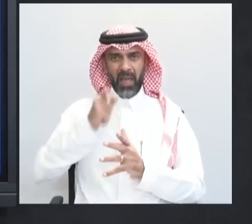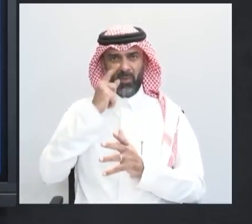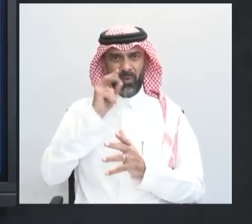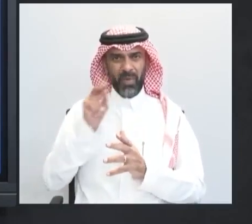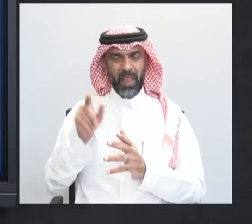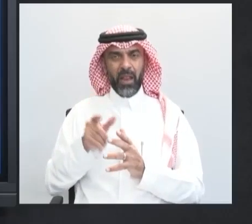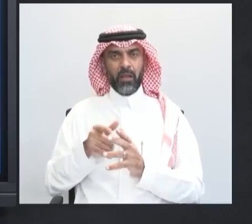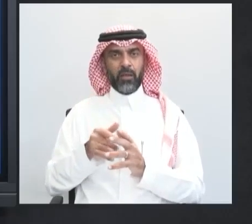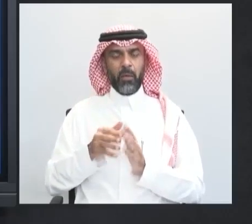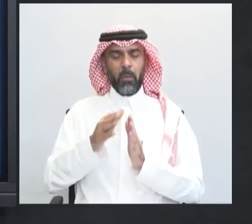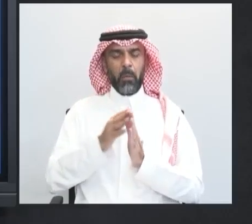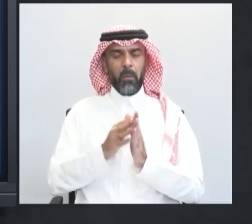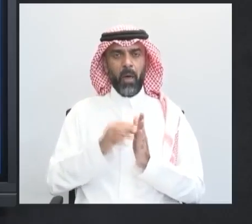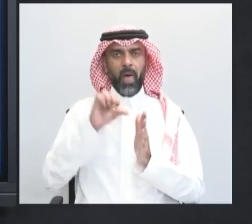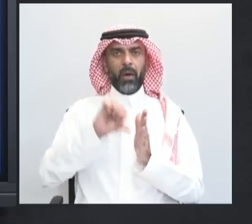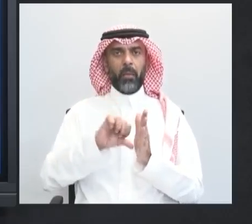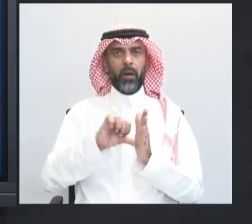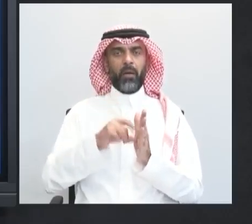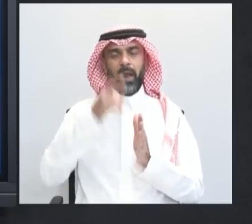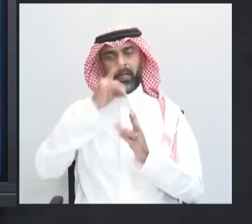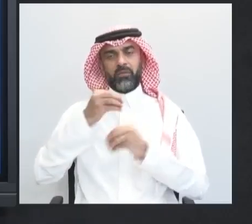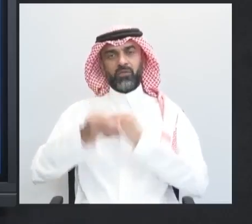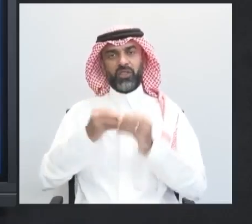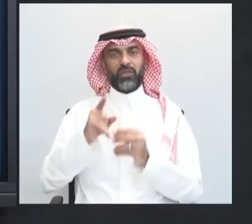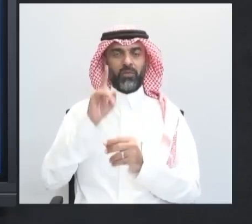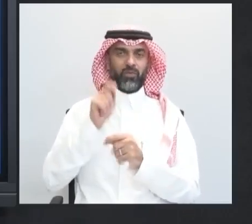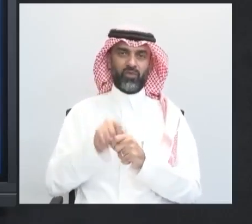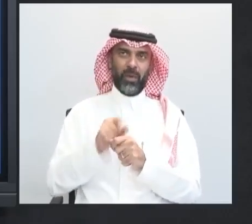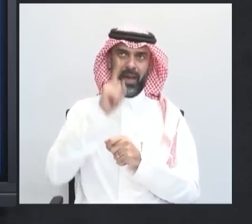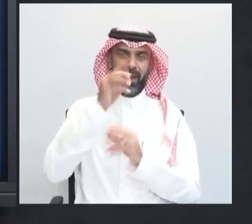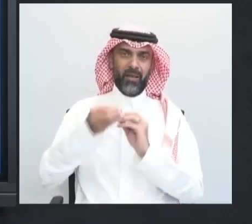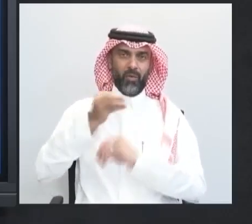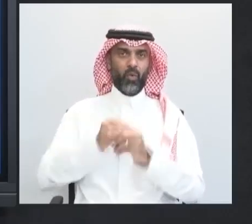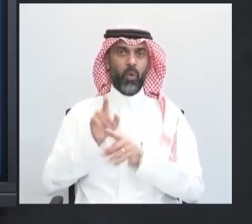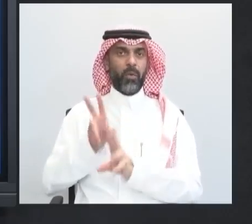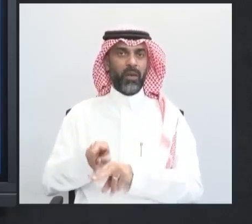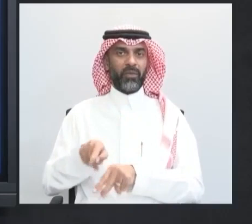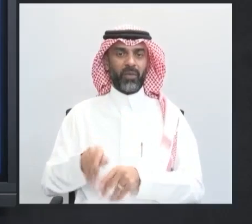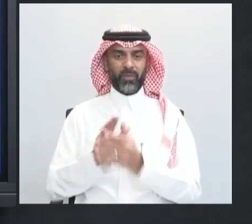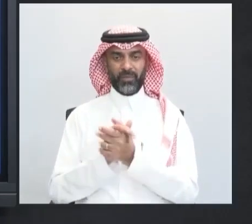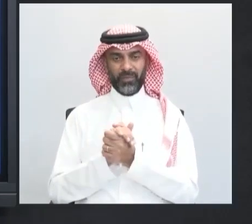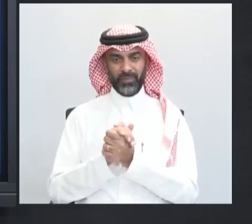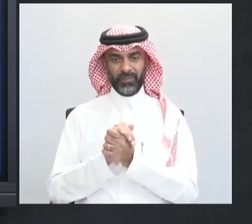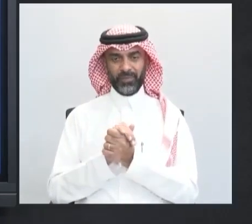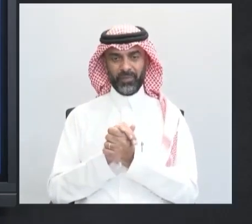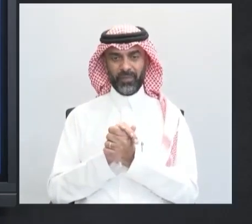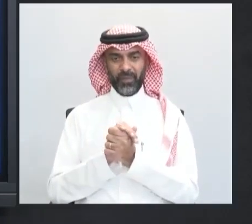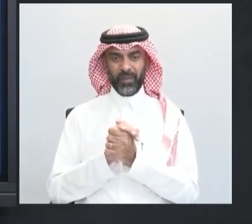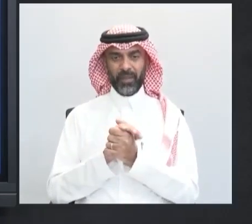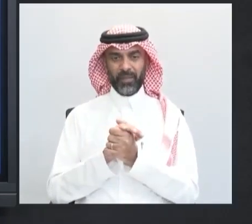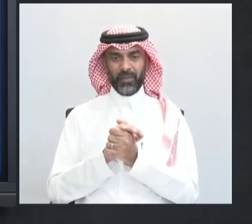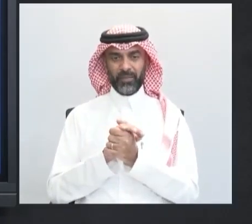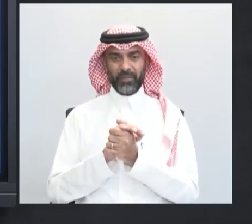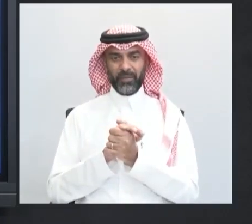بضعه ايام حتى لا تتاثر بهذا الحمض اللي تفرزه المعده ومثل ما ذكرنا حموضتها عاليه جدا تصل